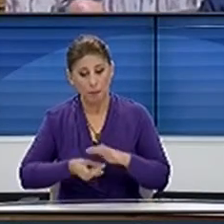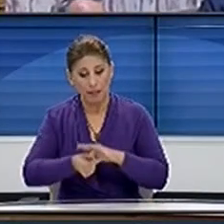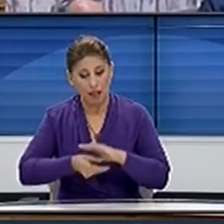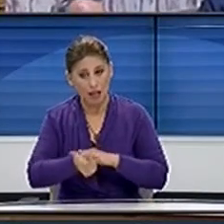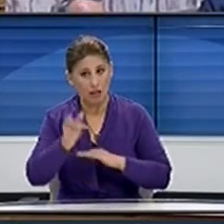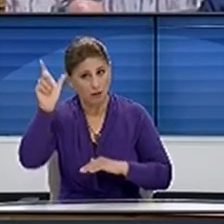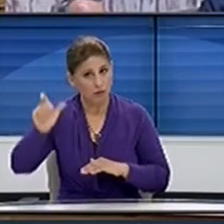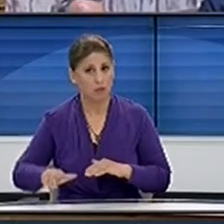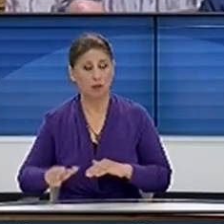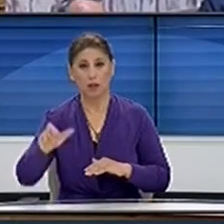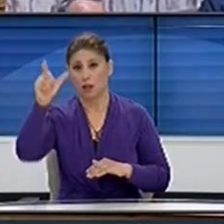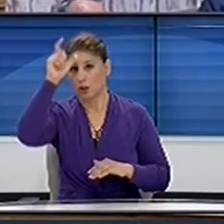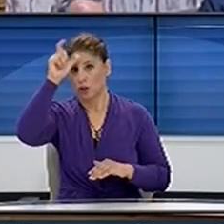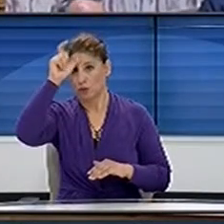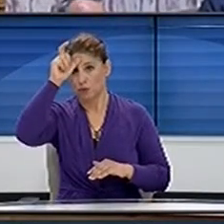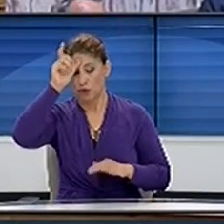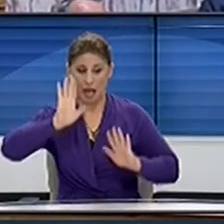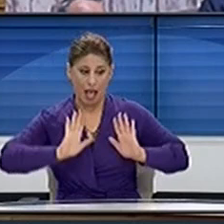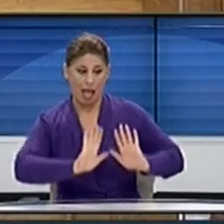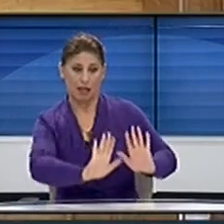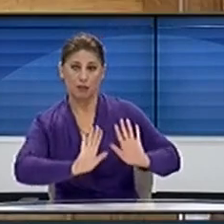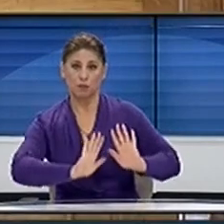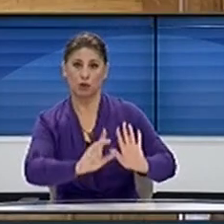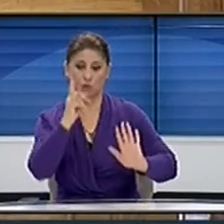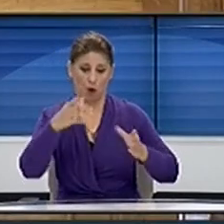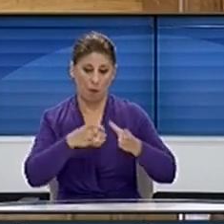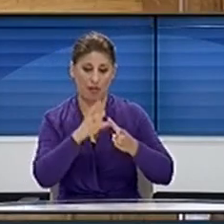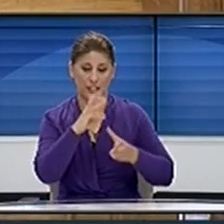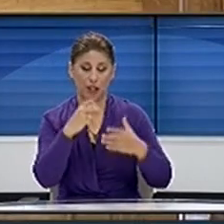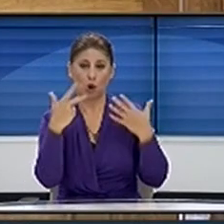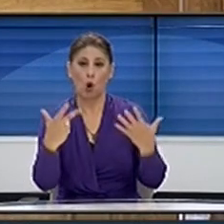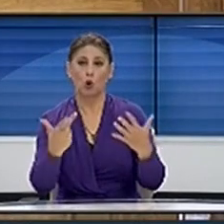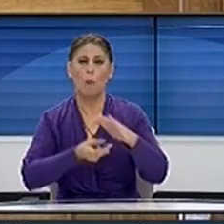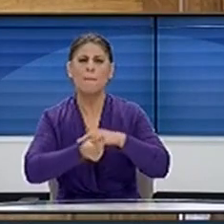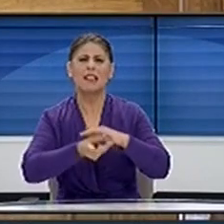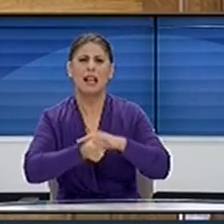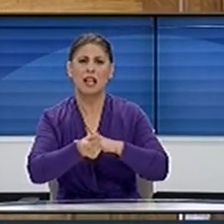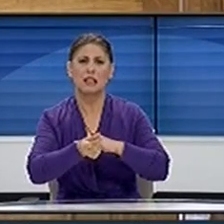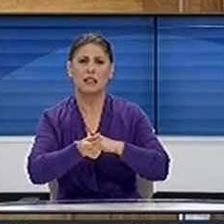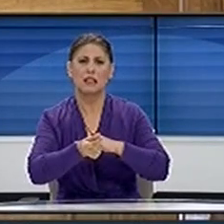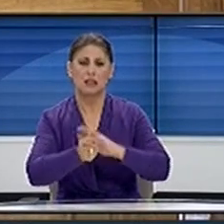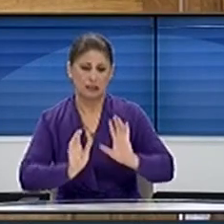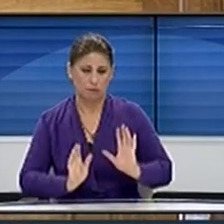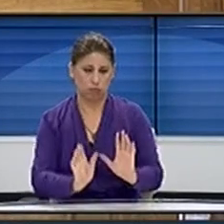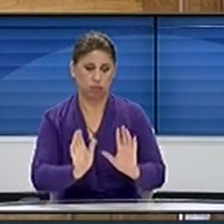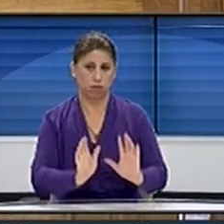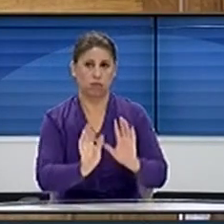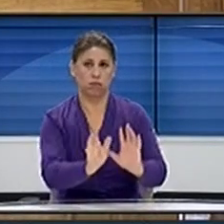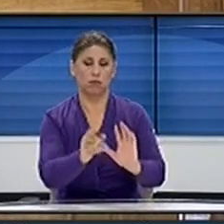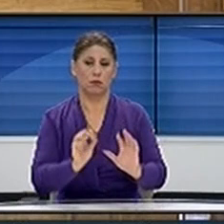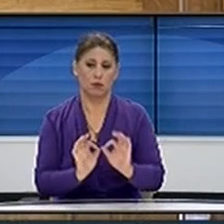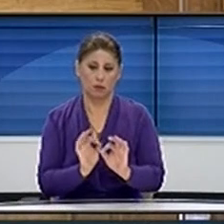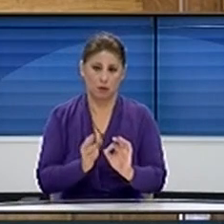μεταναστών, η Τουρκία έσπρωξε μια ομάδα 38 μεταναστών σε σημείο του εθνικού